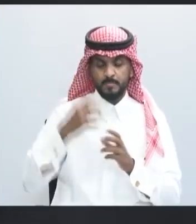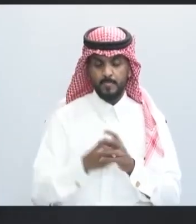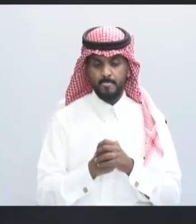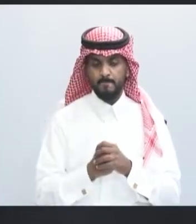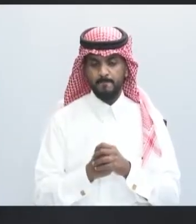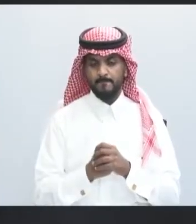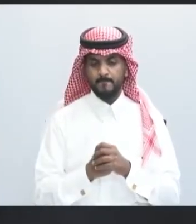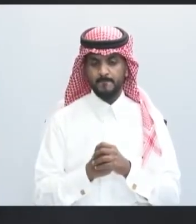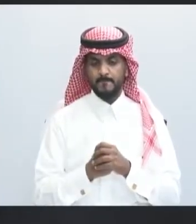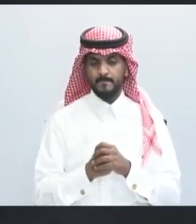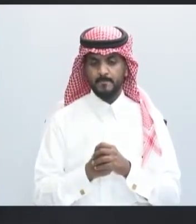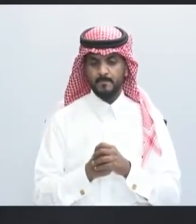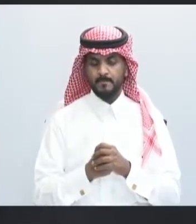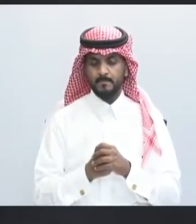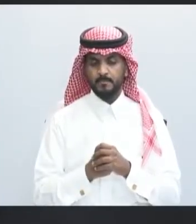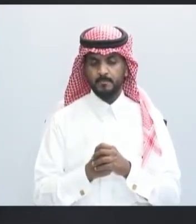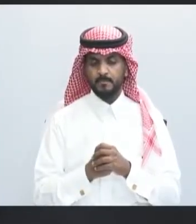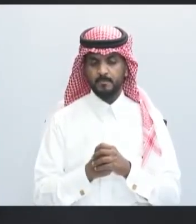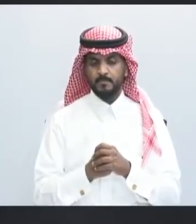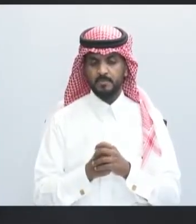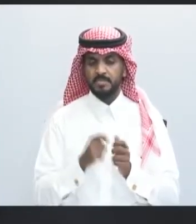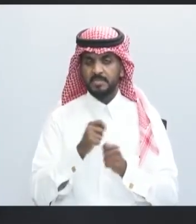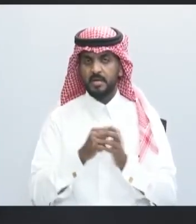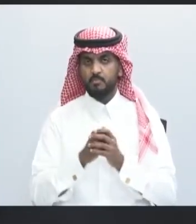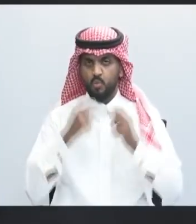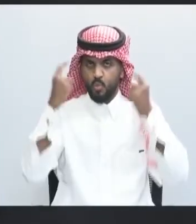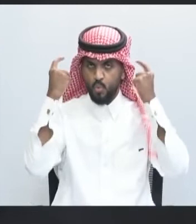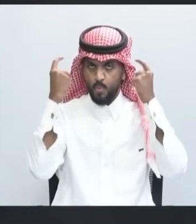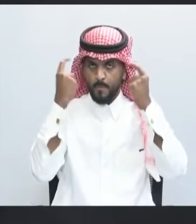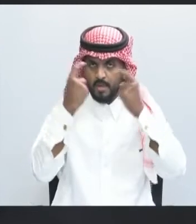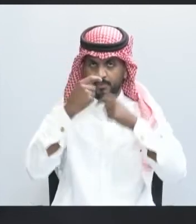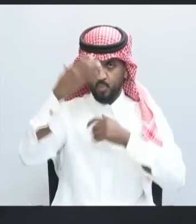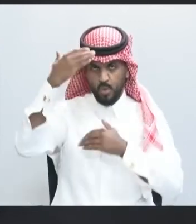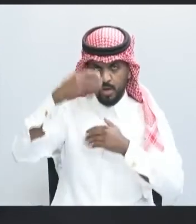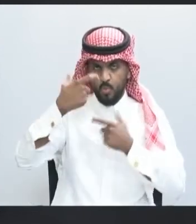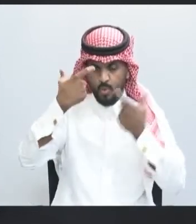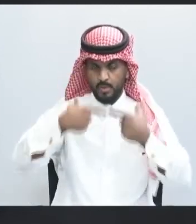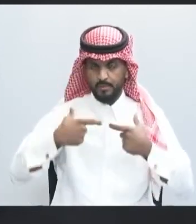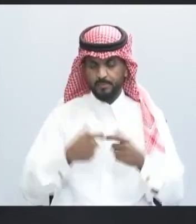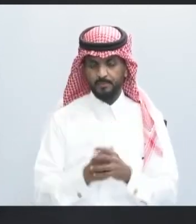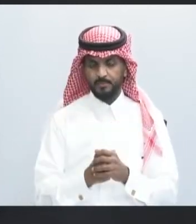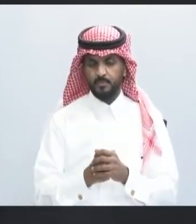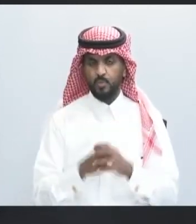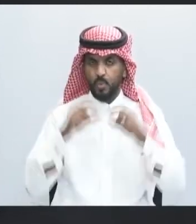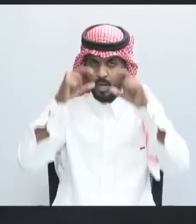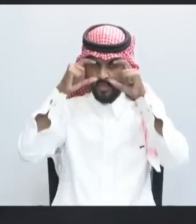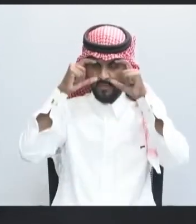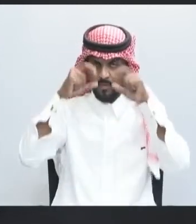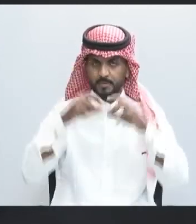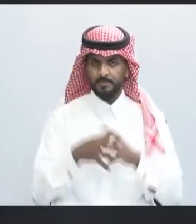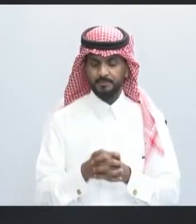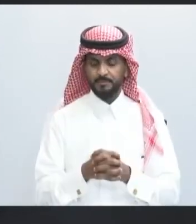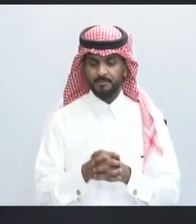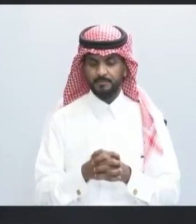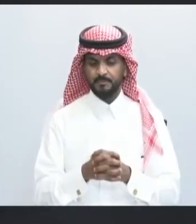علينا بي استخدام احسنتم القبعه ايضا نظارات الشمسيه